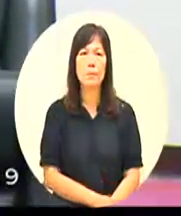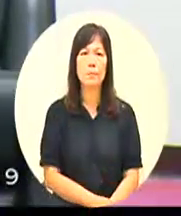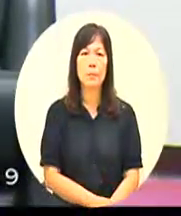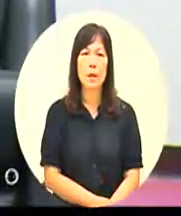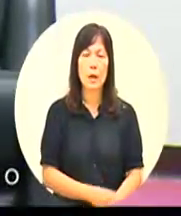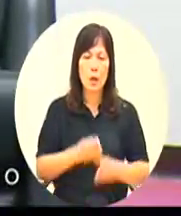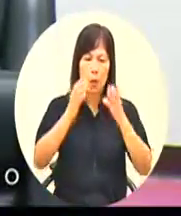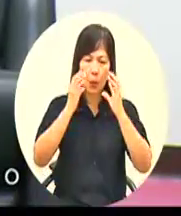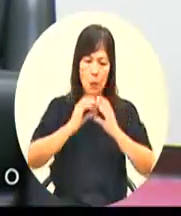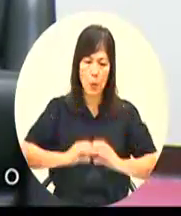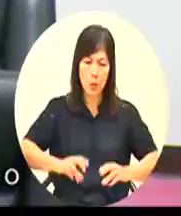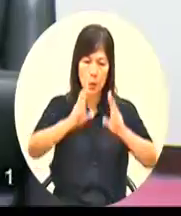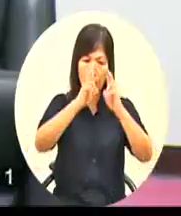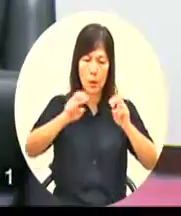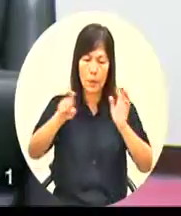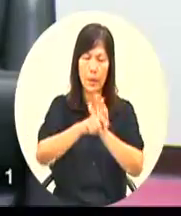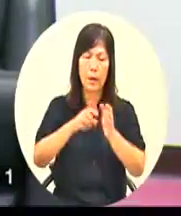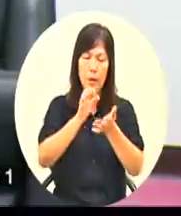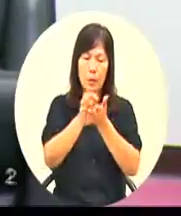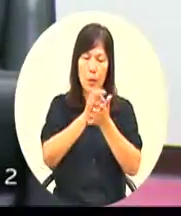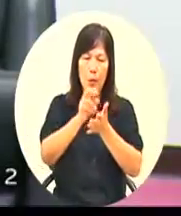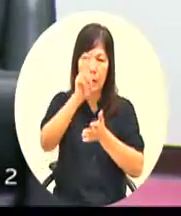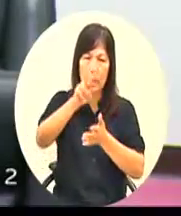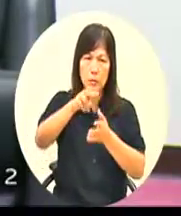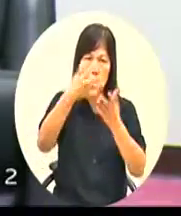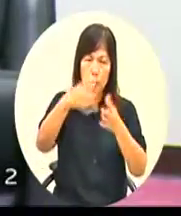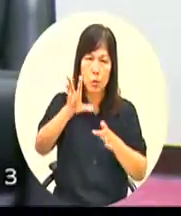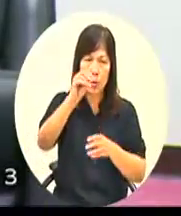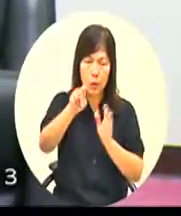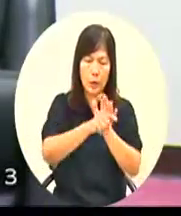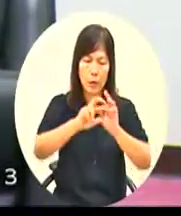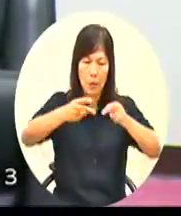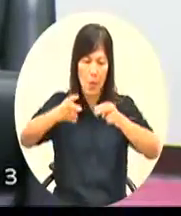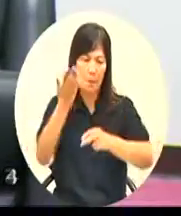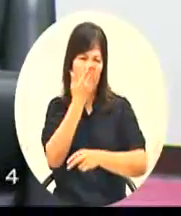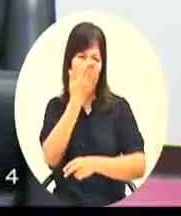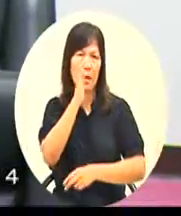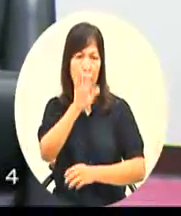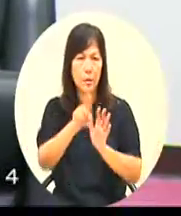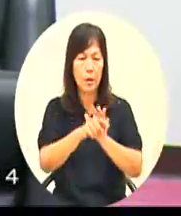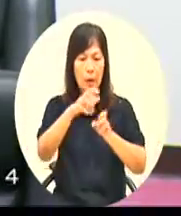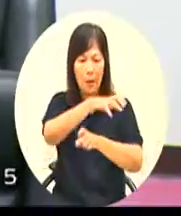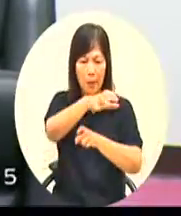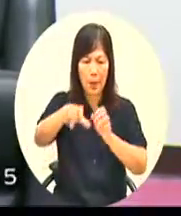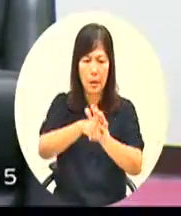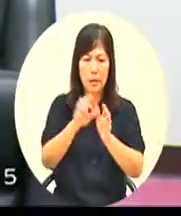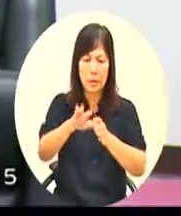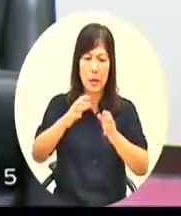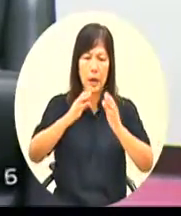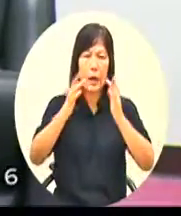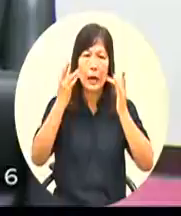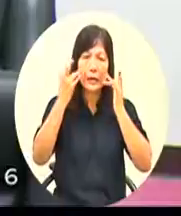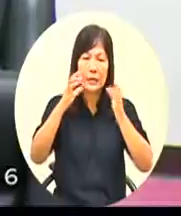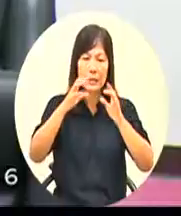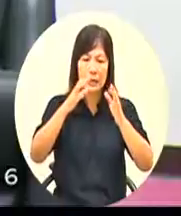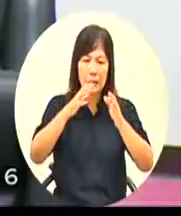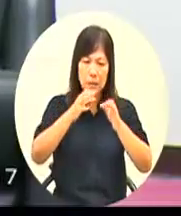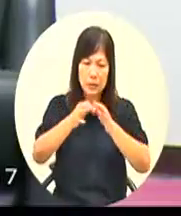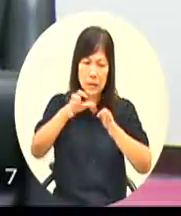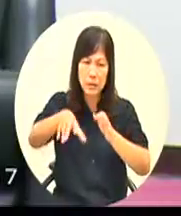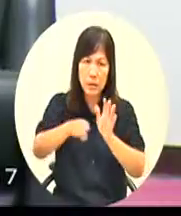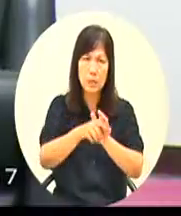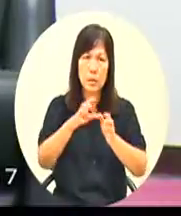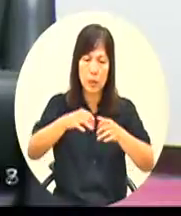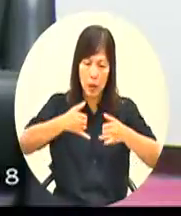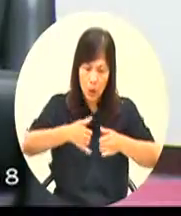孔庙也有花了2000多万的经费，现在都改造得很漂亮。那周边的哈洛市场的道路开阔，以及万